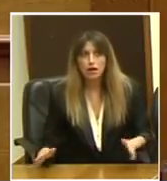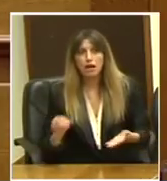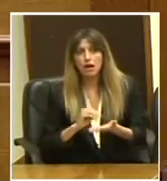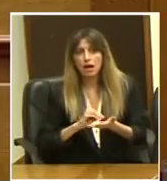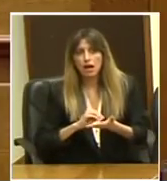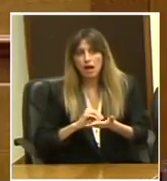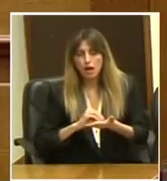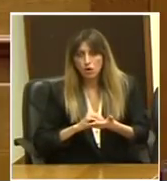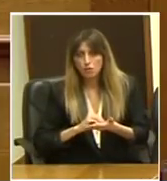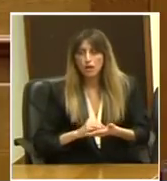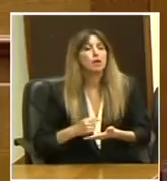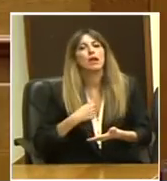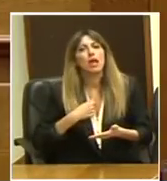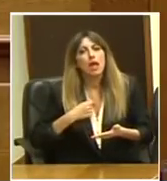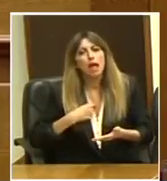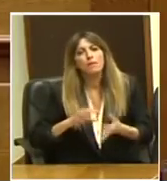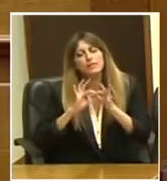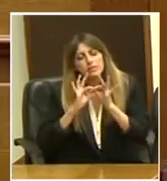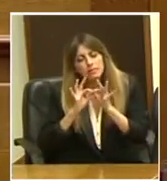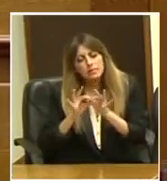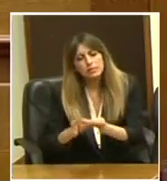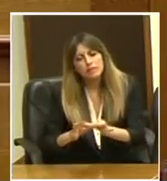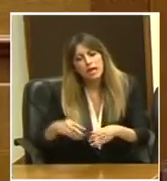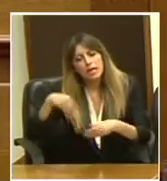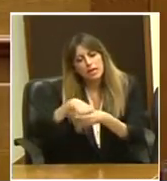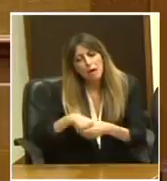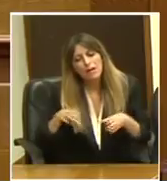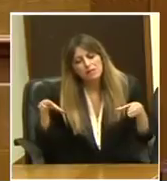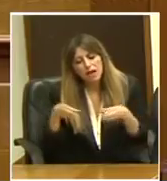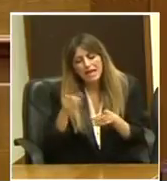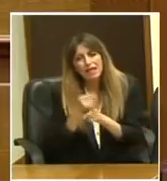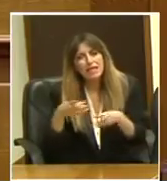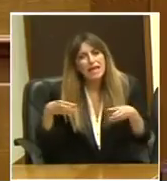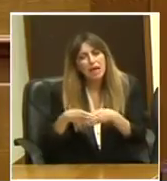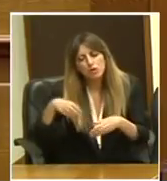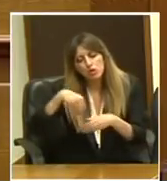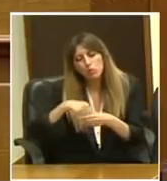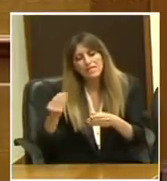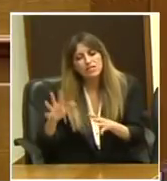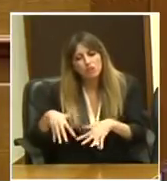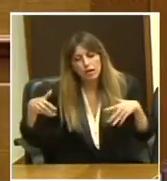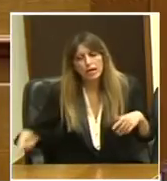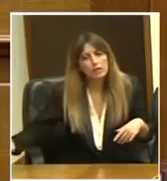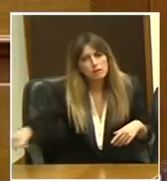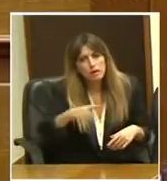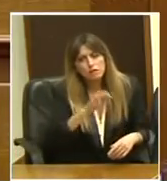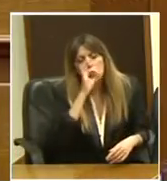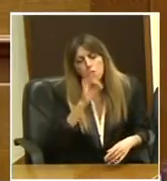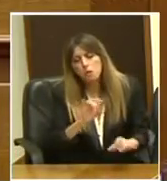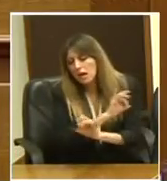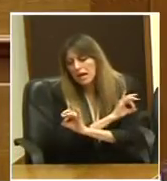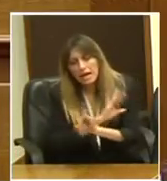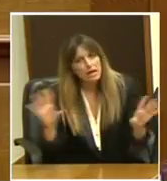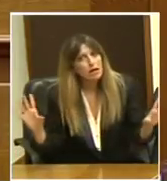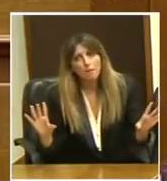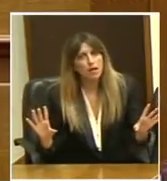Τους κάναμε ενημερώσεις στην Ειδική Επιτροπή Εξωτερικών Υποθέσεων, γιατί κάποιος είπε δεν κάνατε καμία, τα οποία τα βγάζανε μετά έξω, και